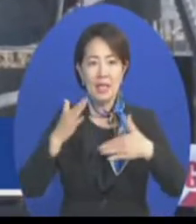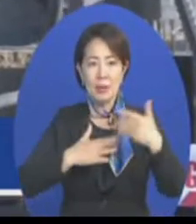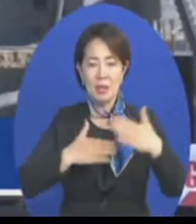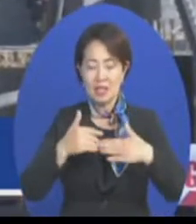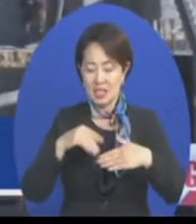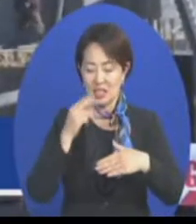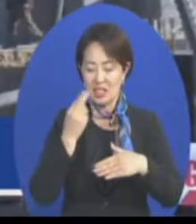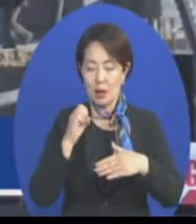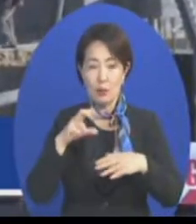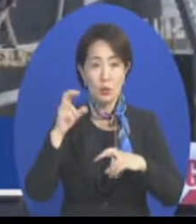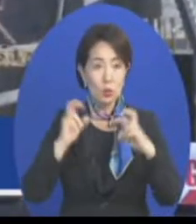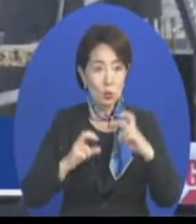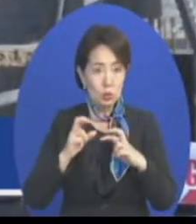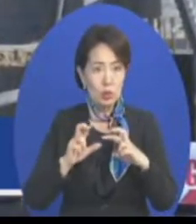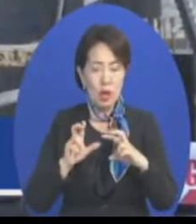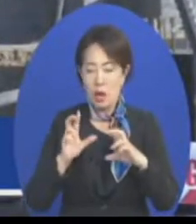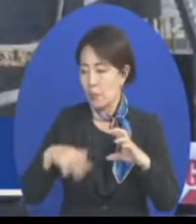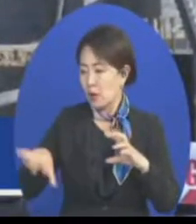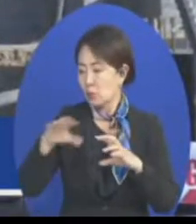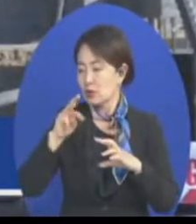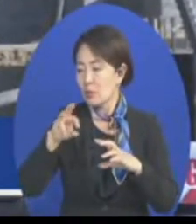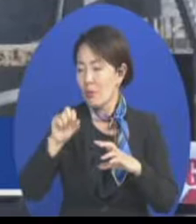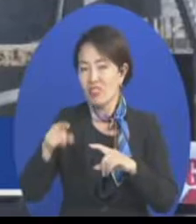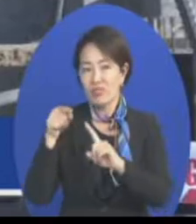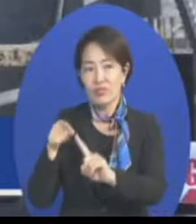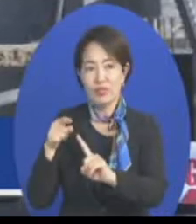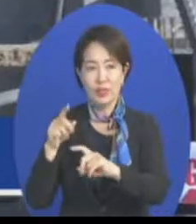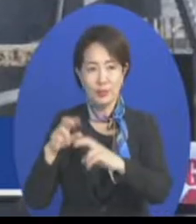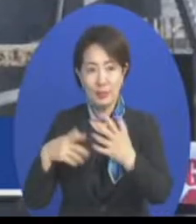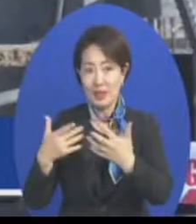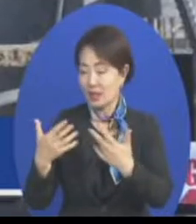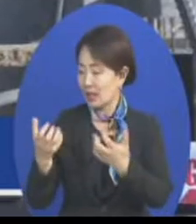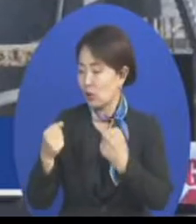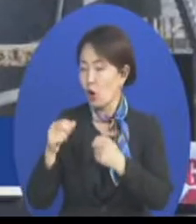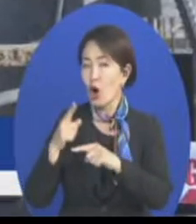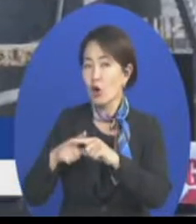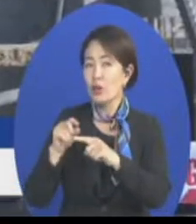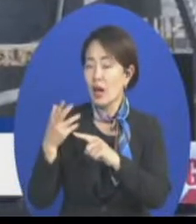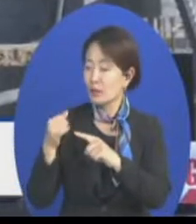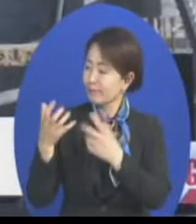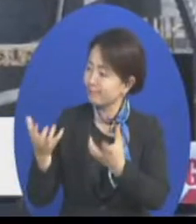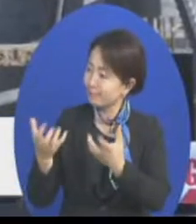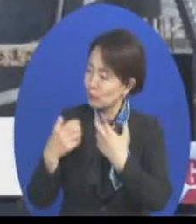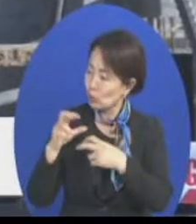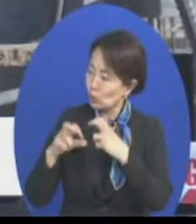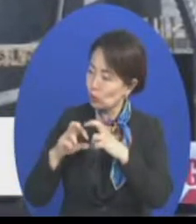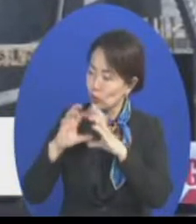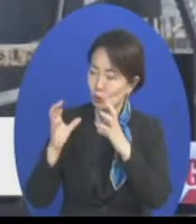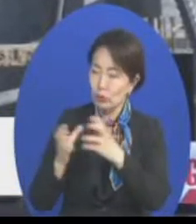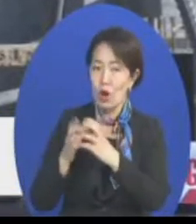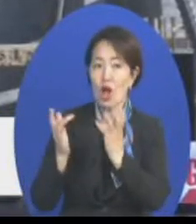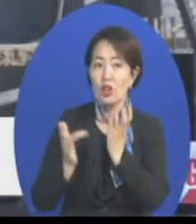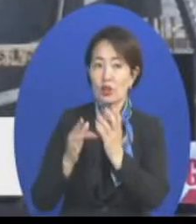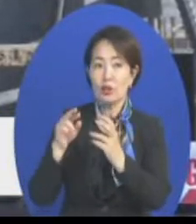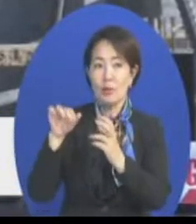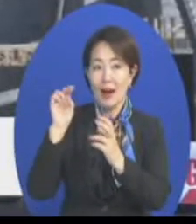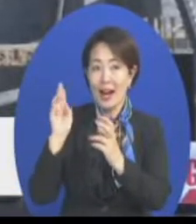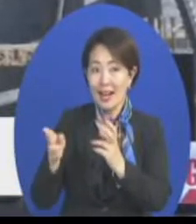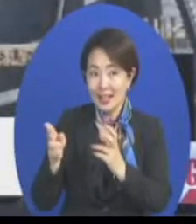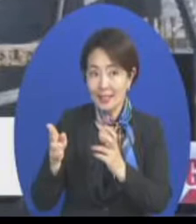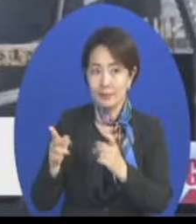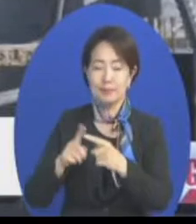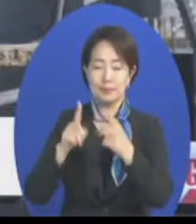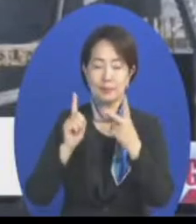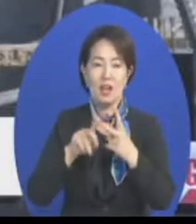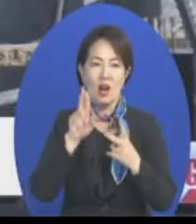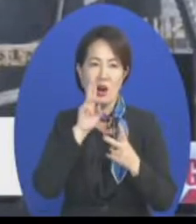цементний үйлдвэр. За баруун бүс нутгийн одоо малын гаралтай төв гэдэг боловсруулах хэд ажхуй малын гаралтай төв боловсруулах үйлдвэр технологийн парк. За мөн одоо